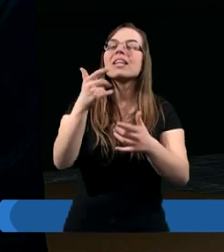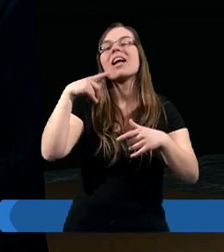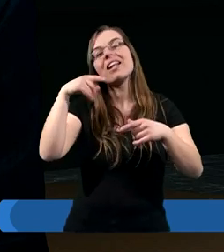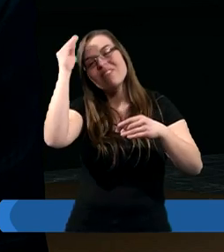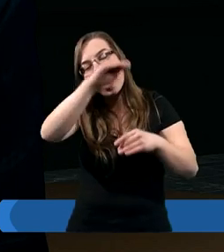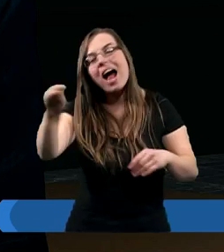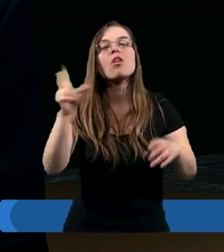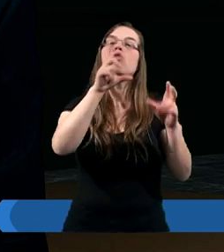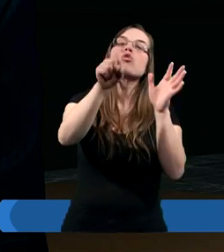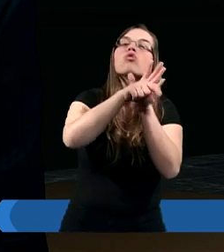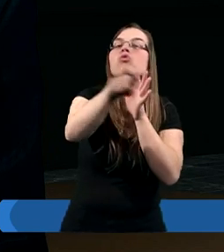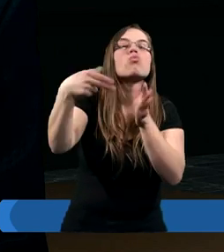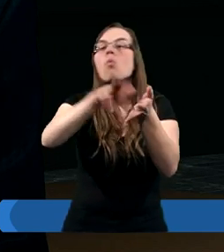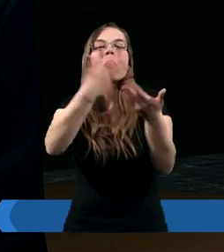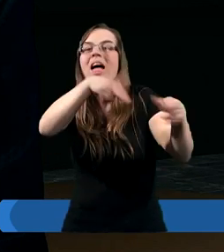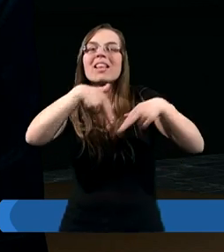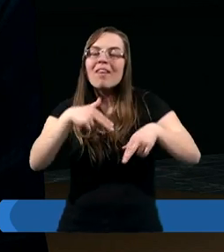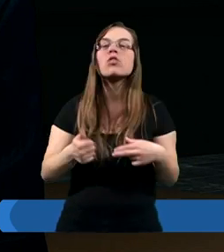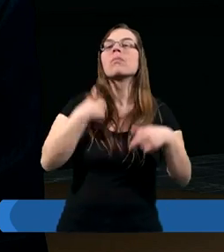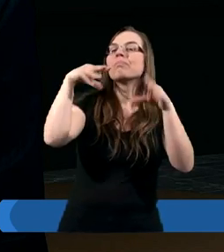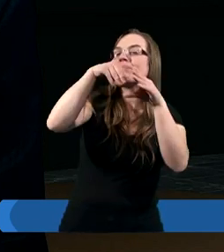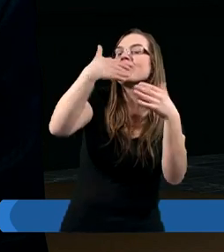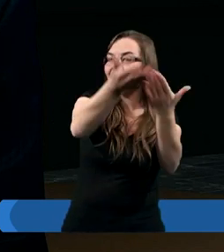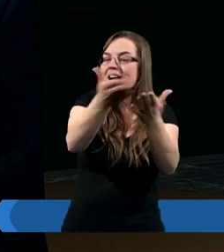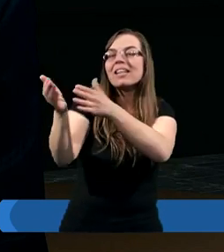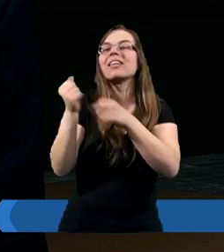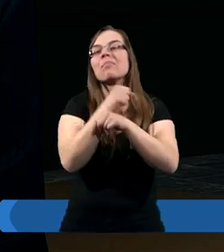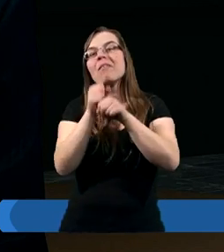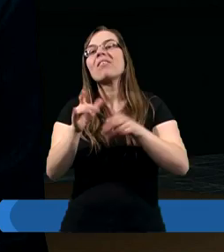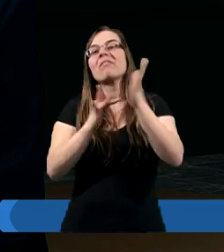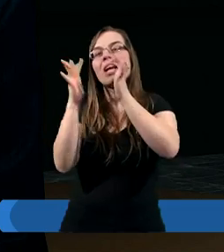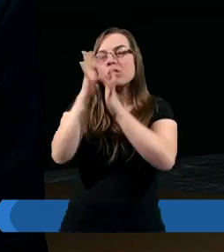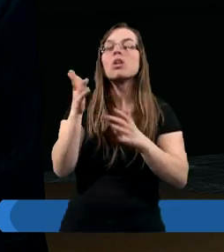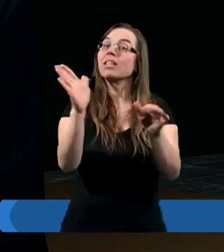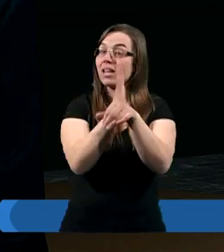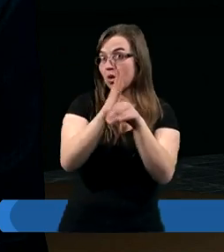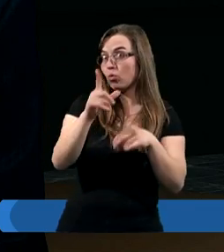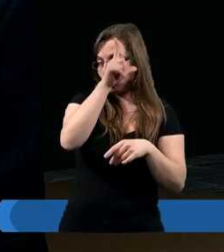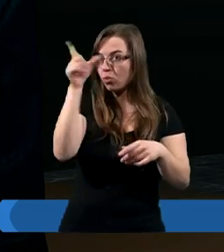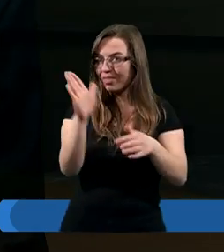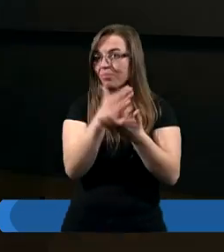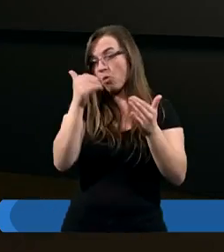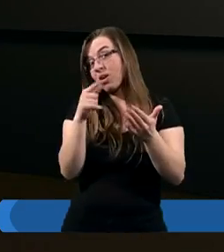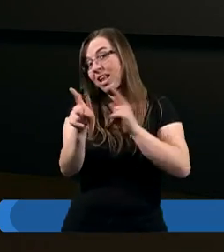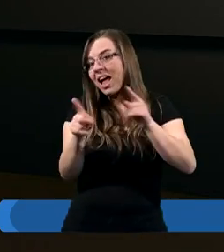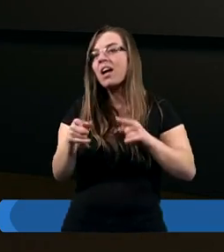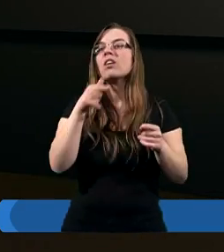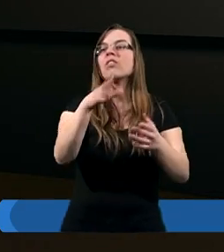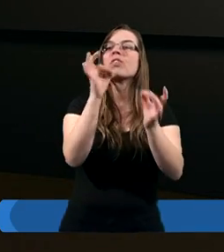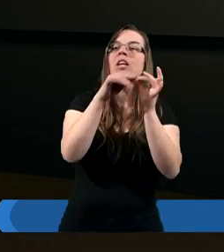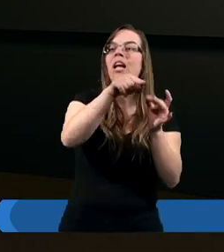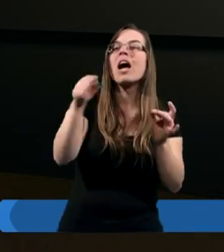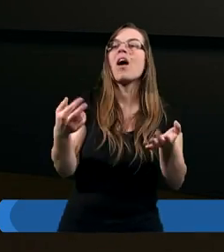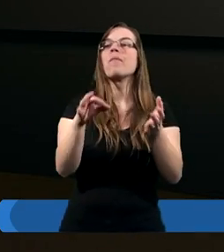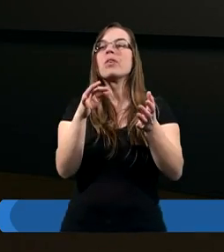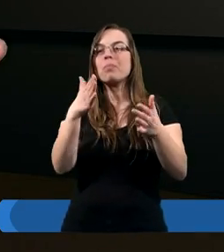się nie nawrócili, zbawienie w Jezusie. Ale czy to by znaczyło, że niektórzy ludzie, zwłaszcza wspomniani tutaj z